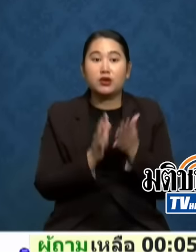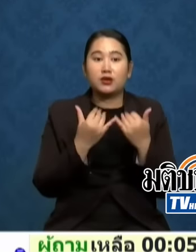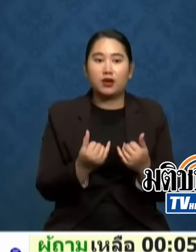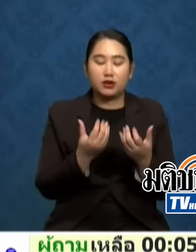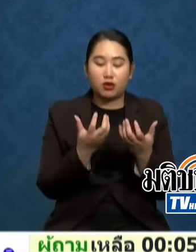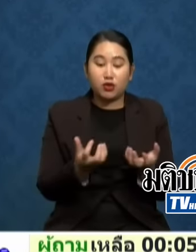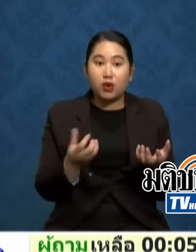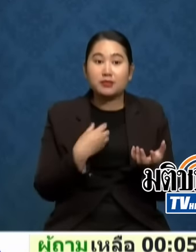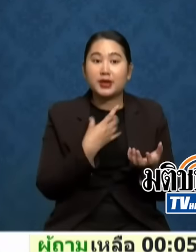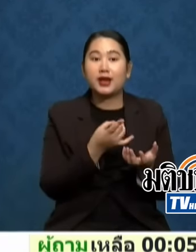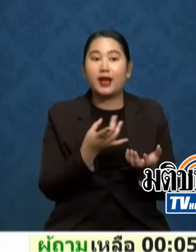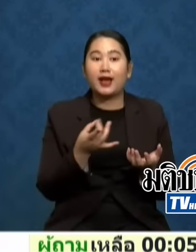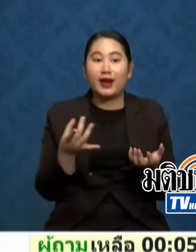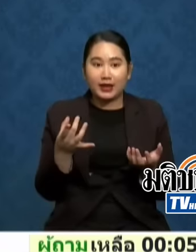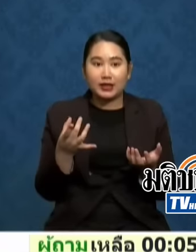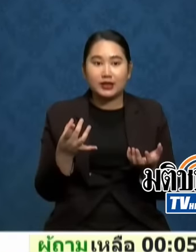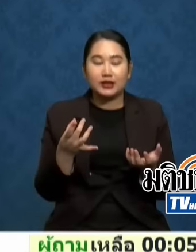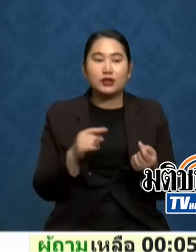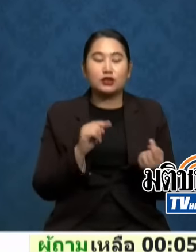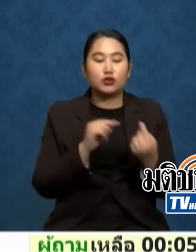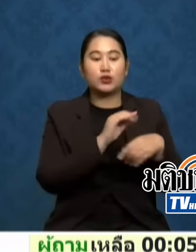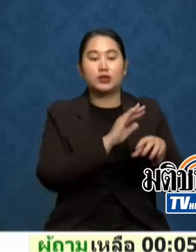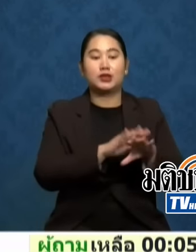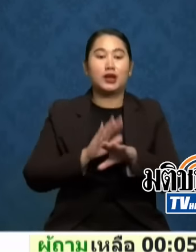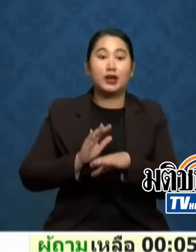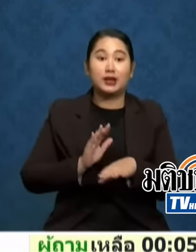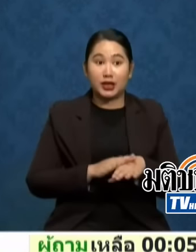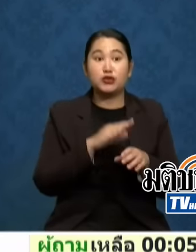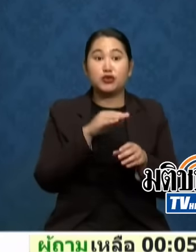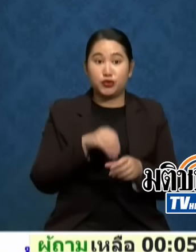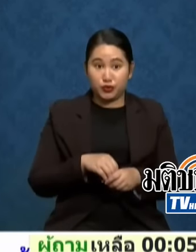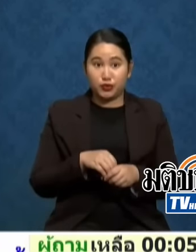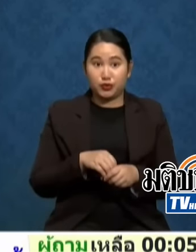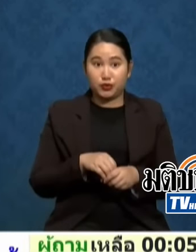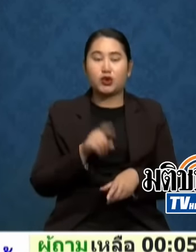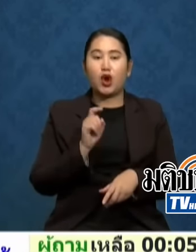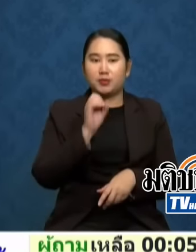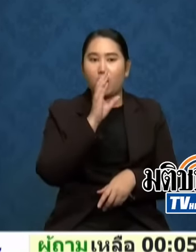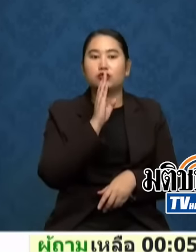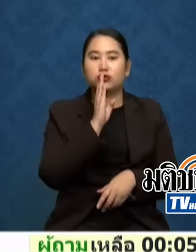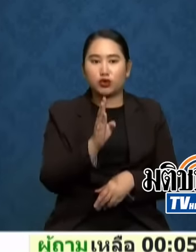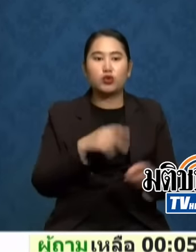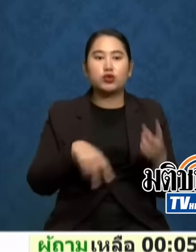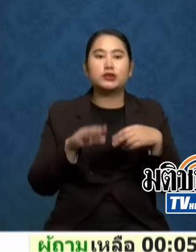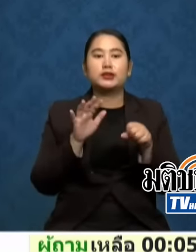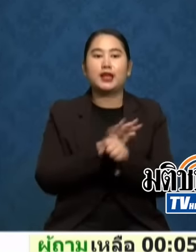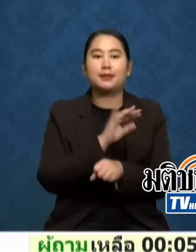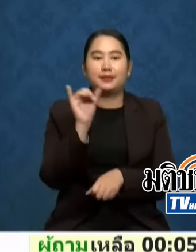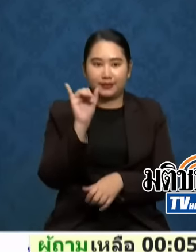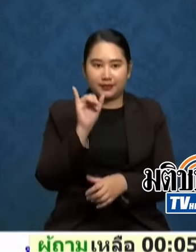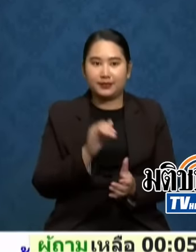ามีเครื่องมือที่ใช้ในการแจ้งเตือนภัยที่อยู่ในพื้นที่เนี่ยต้องบอกตรงๆว่ายังไม่ได้ครอบคลุมนะครับซึ่งในขณะ